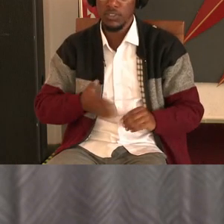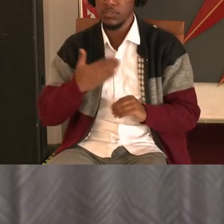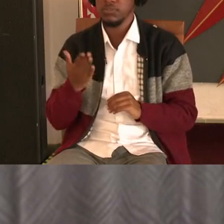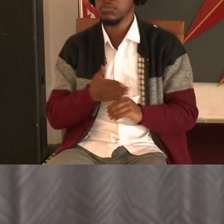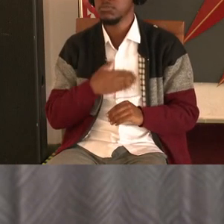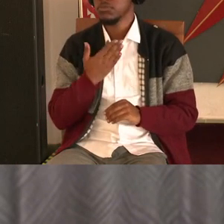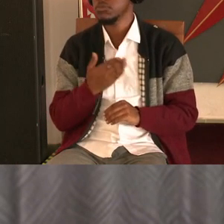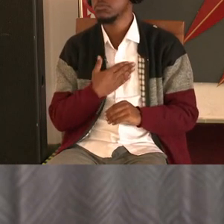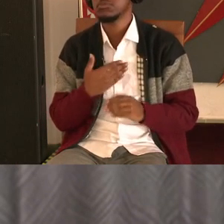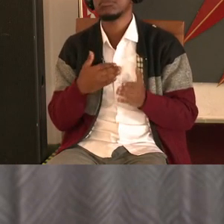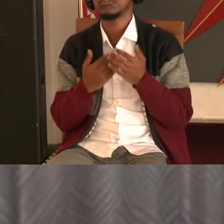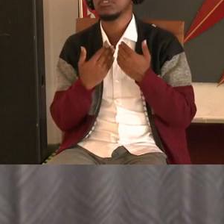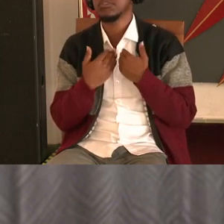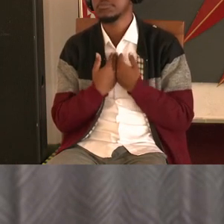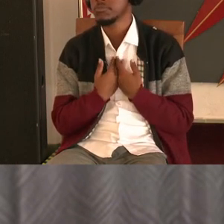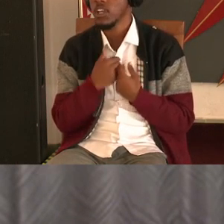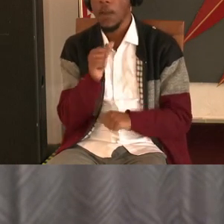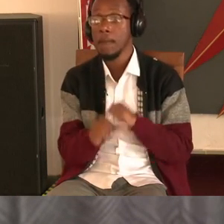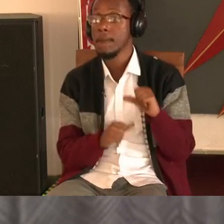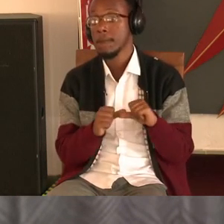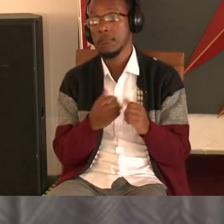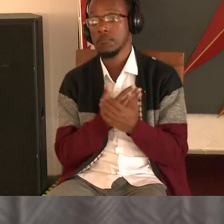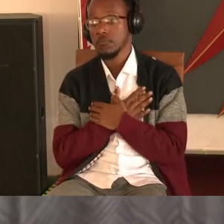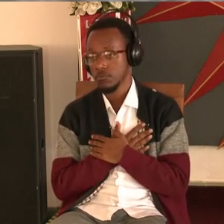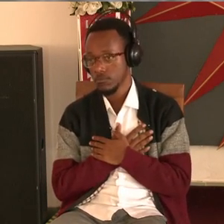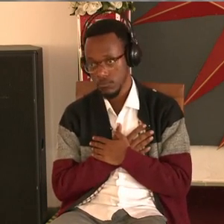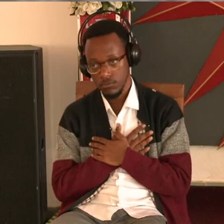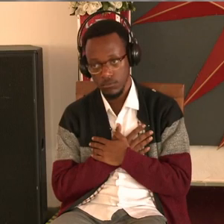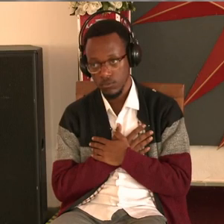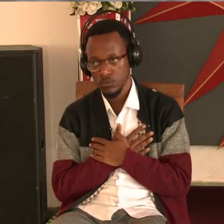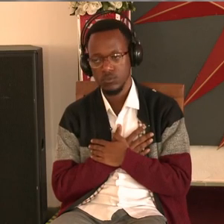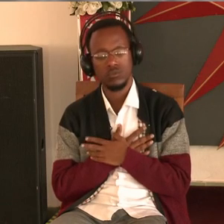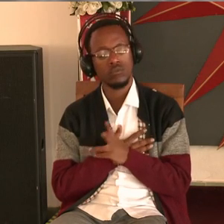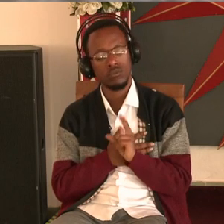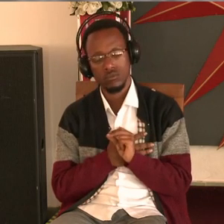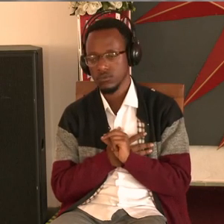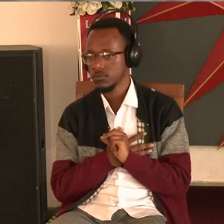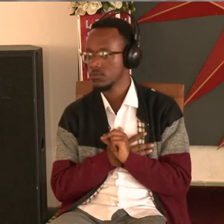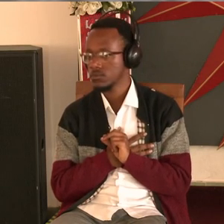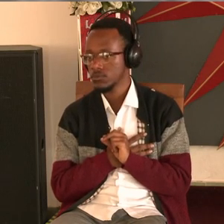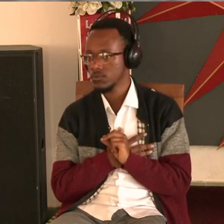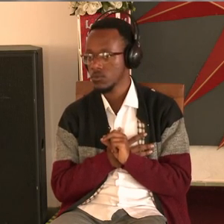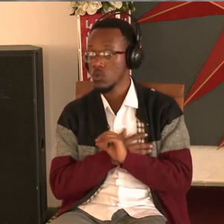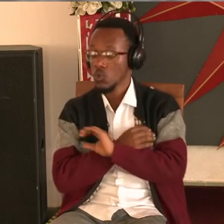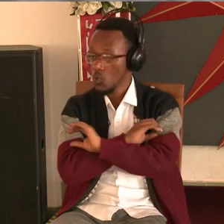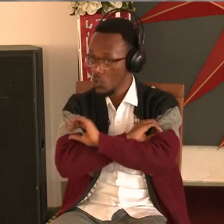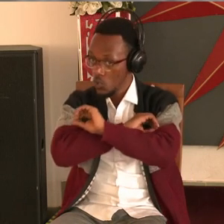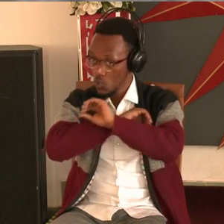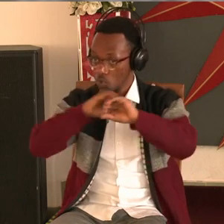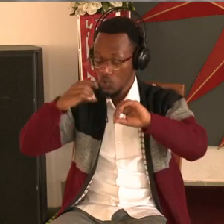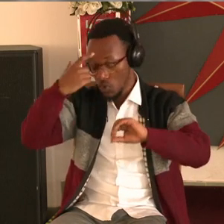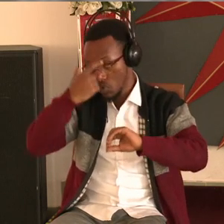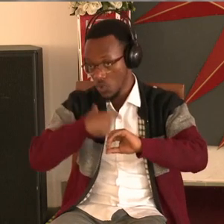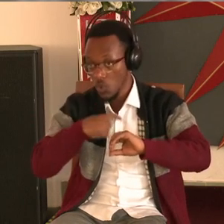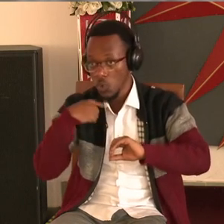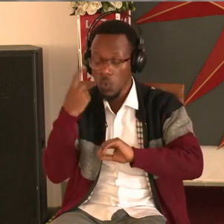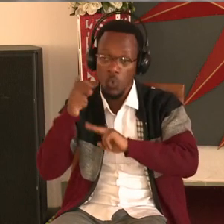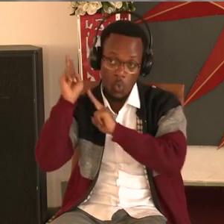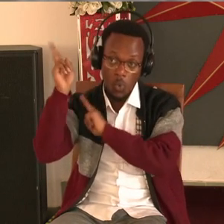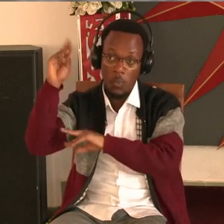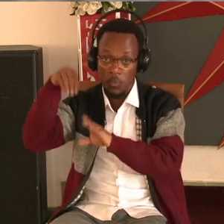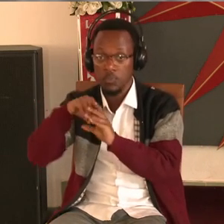à mon sujet. Non, aucun de ceux qui espèrent en